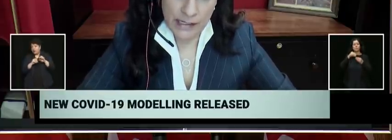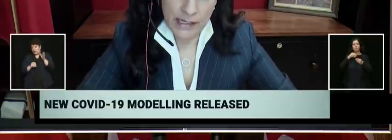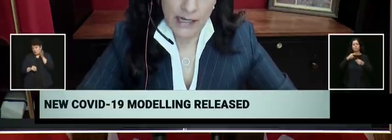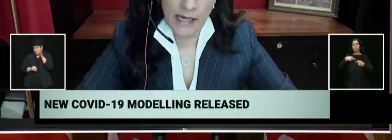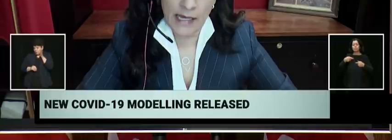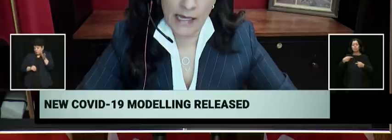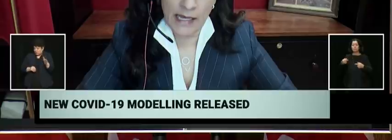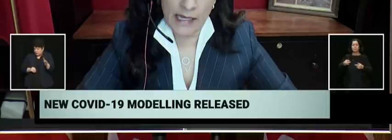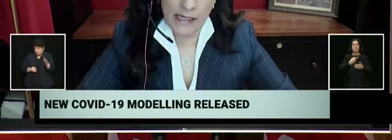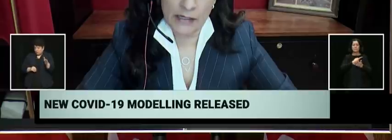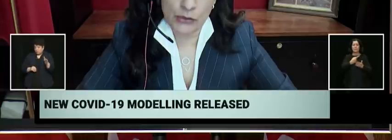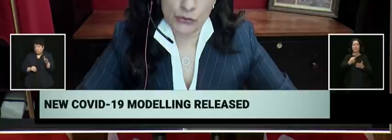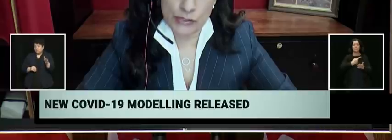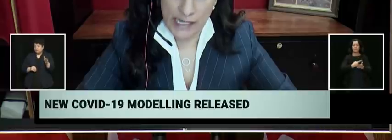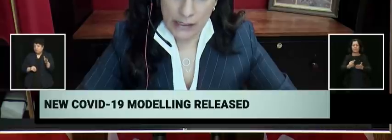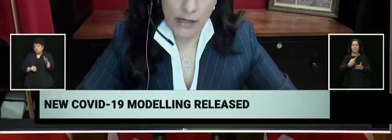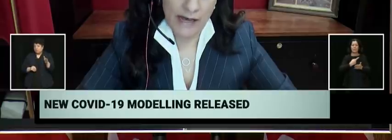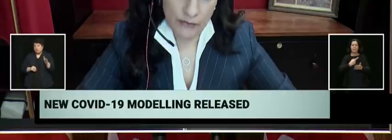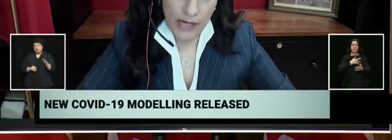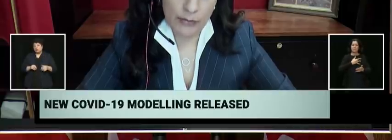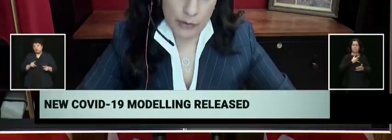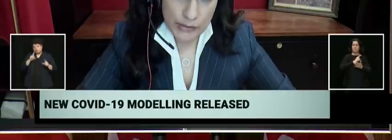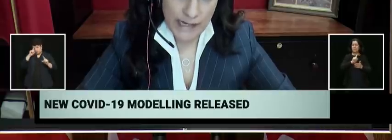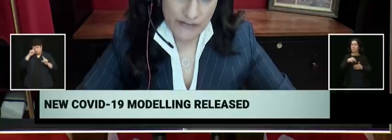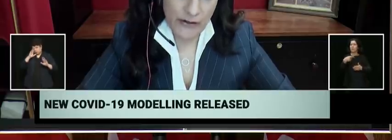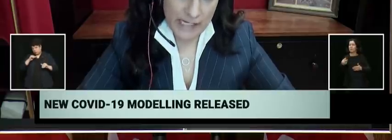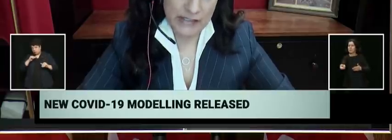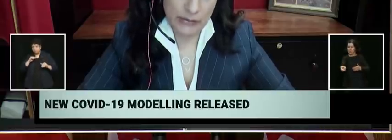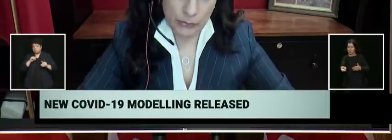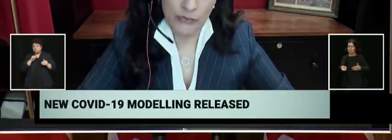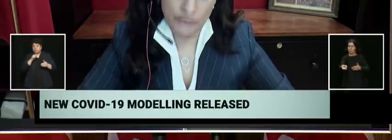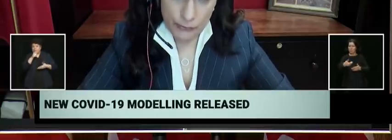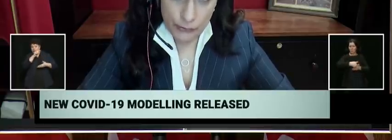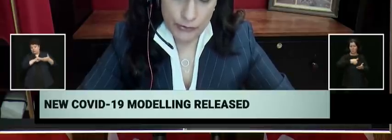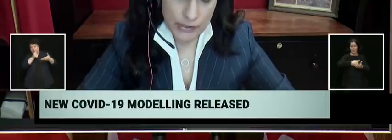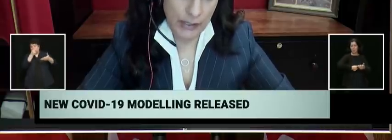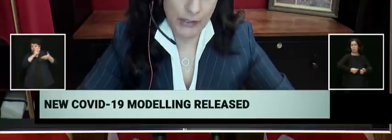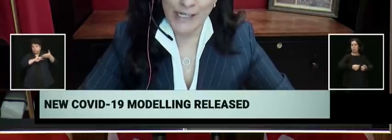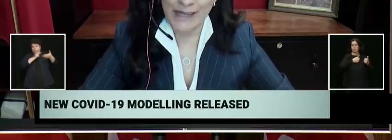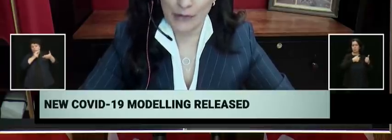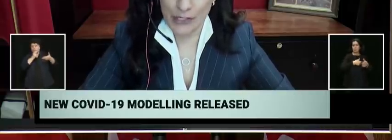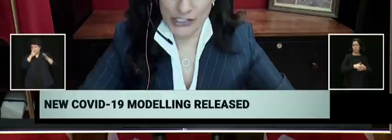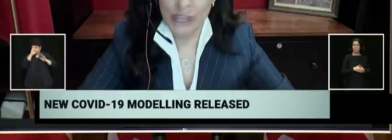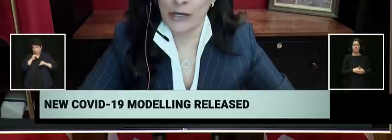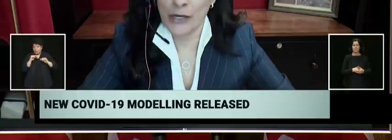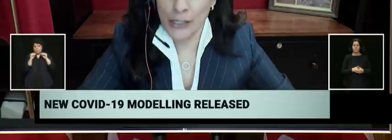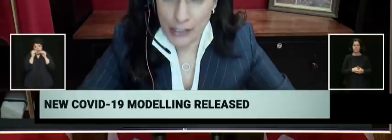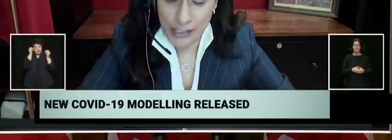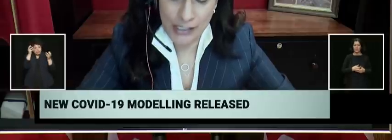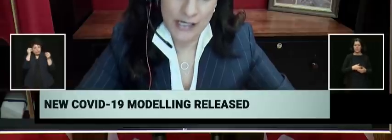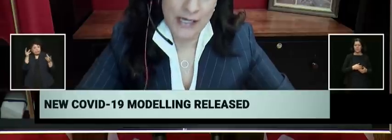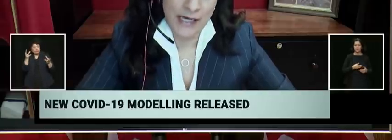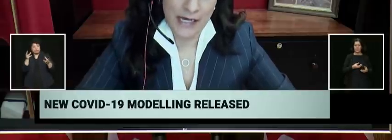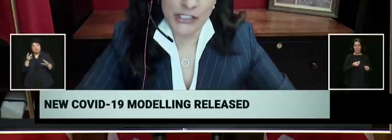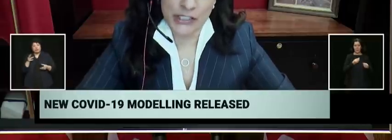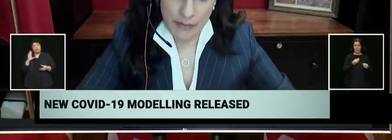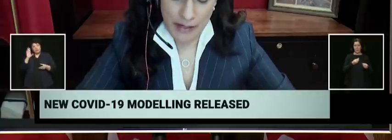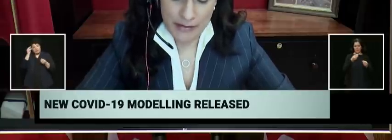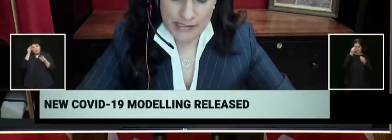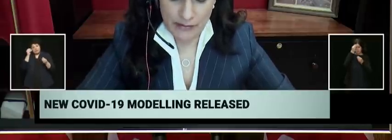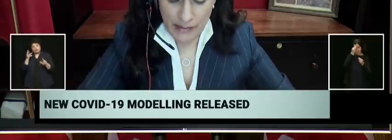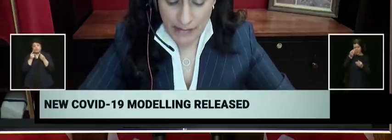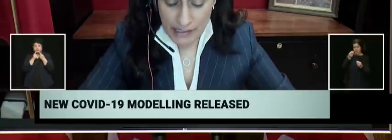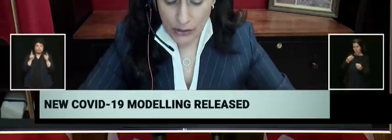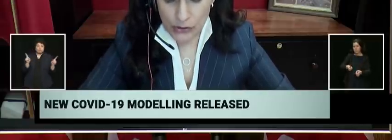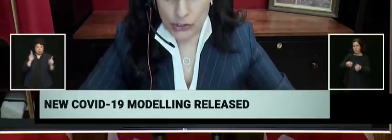prochaines. Et nous allons avoir plus d'informations pour vous dans les prochaines heures, je